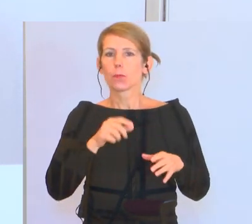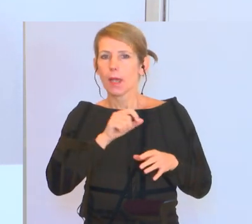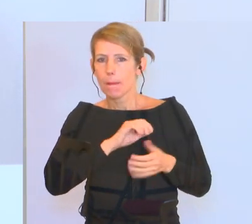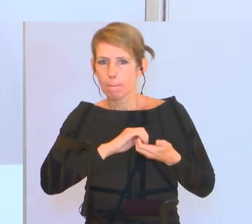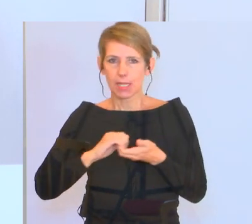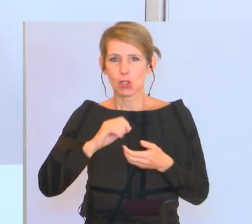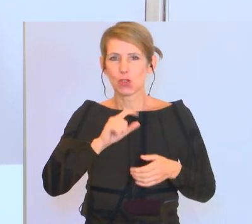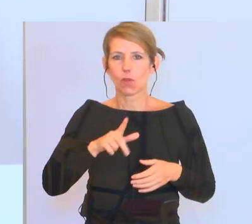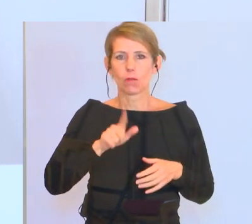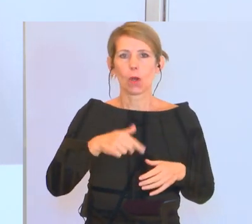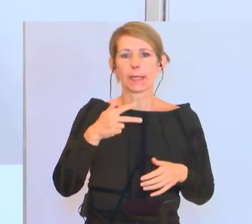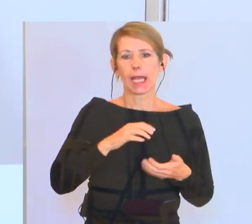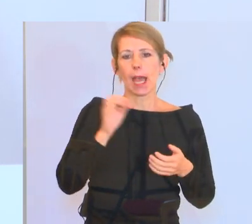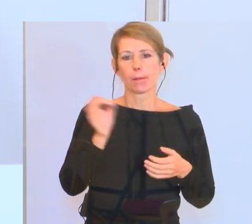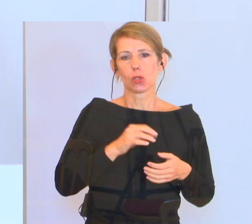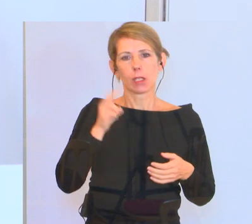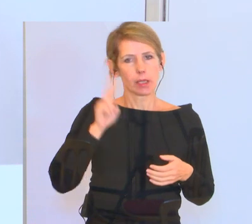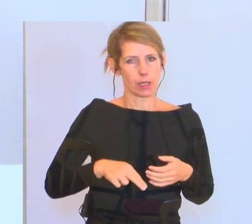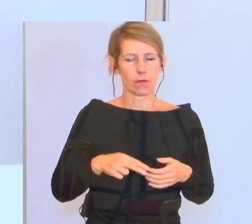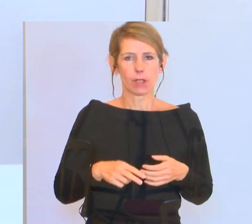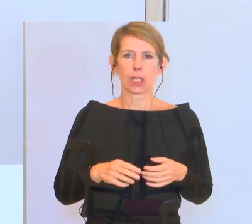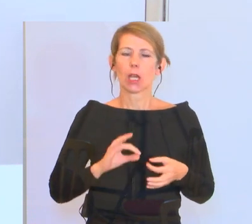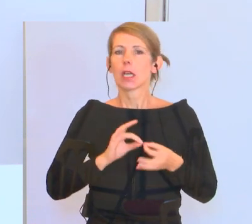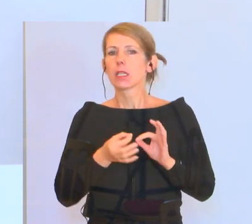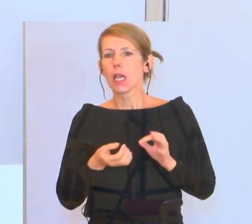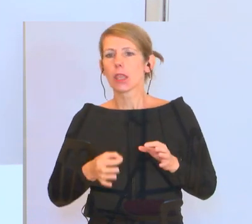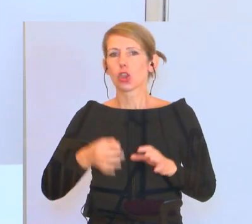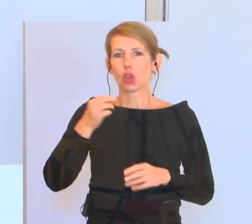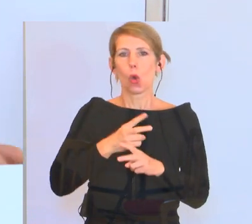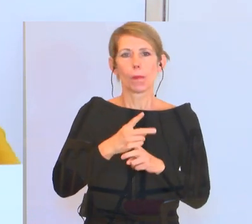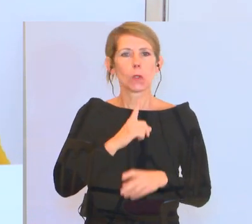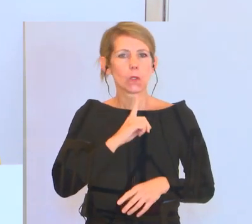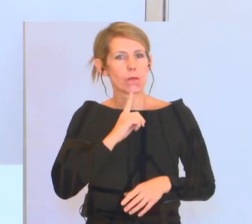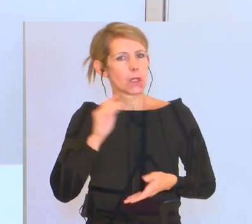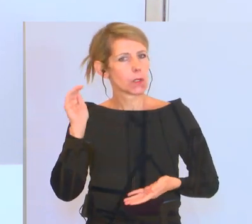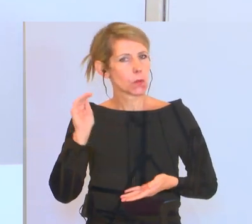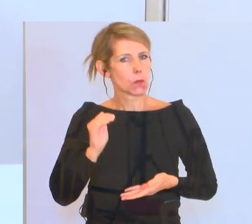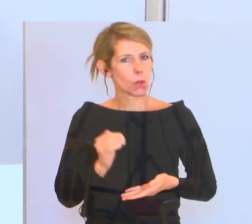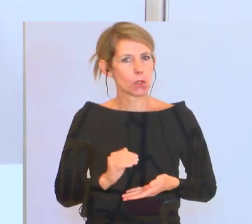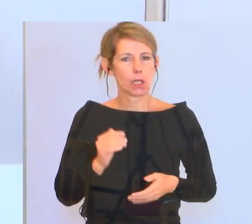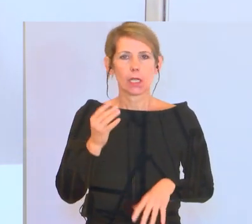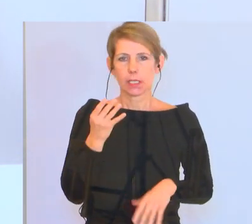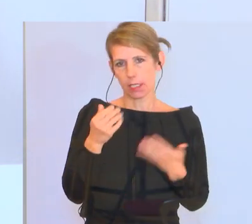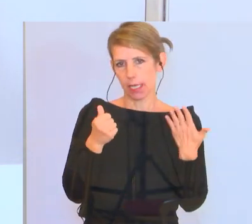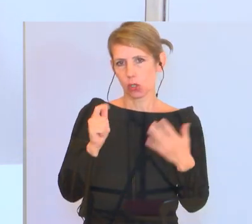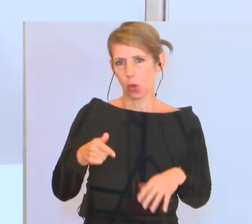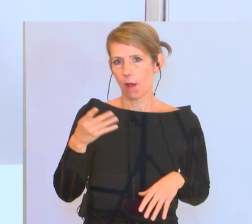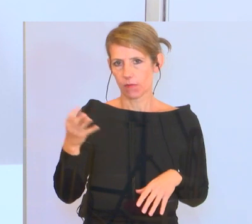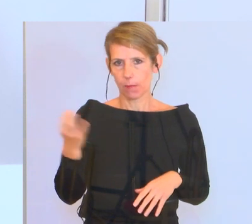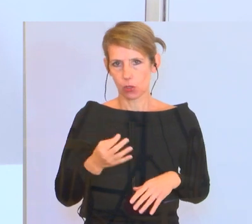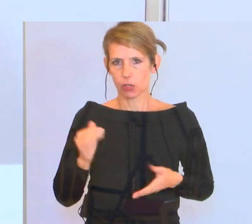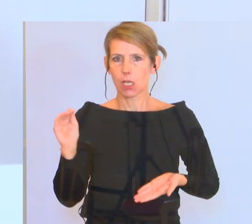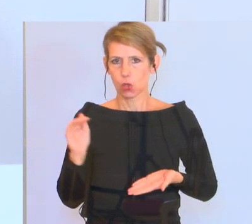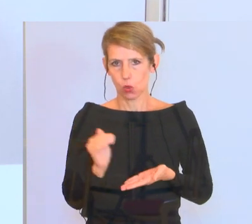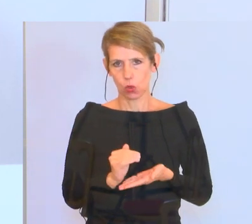-12,3%. Am wenigsten stark in den Bundesländern Kärnten und Oberösterreich ist der Rückgang lediglich 6,4%. Wir haben